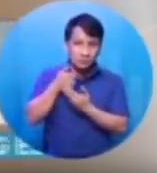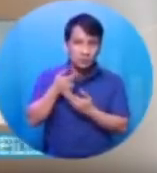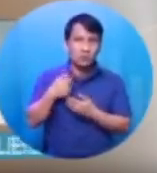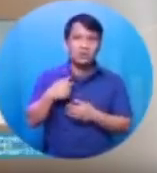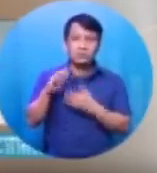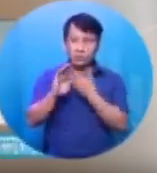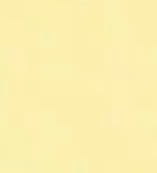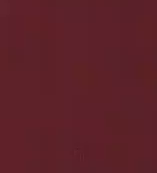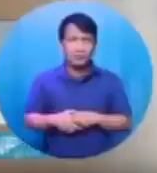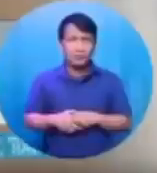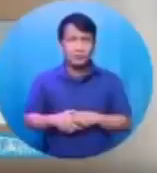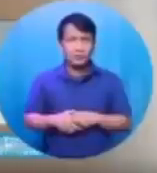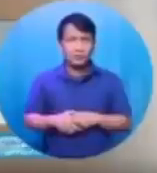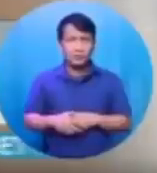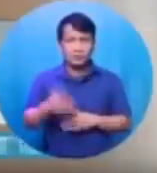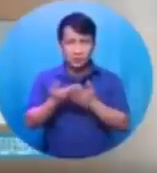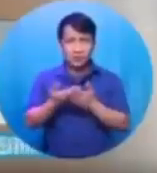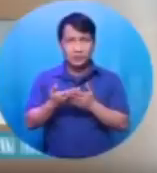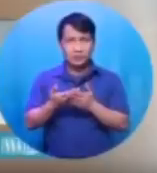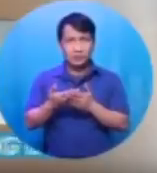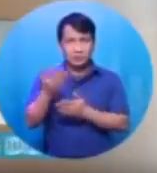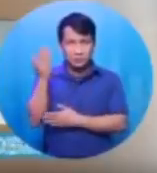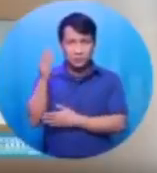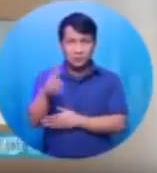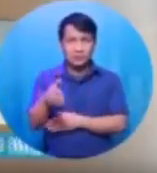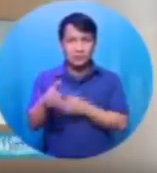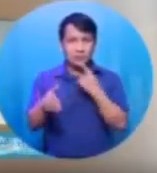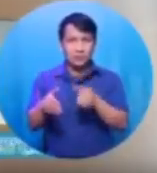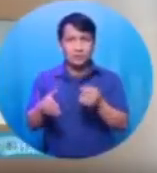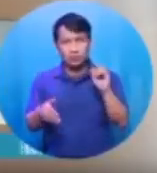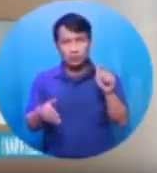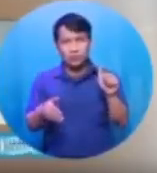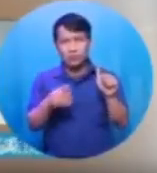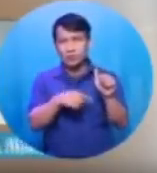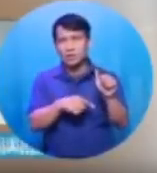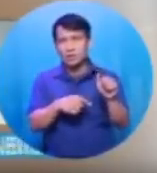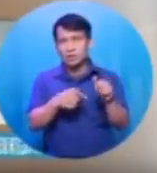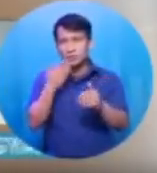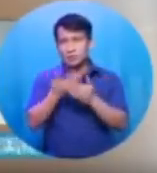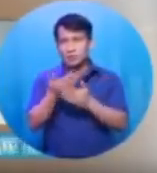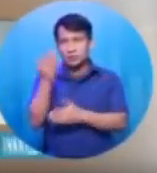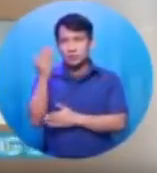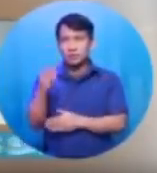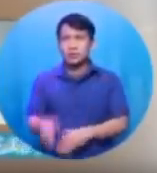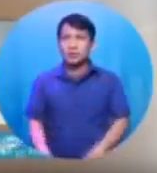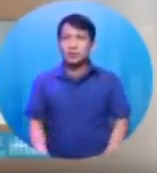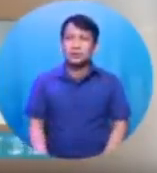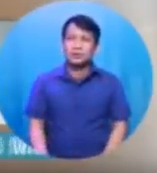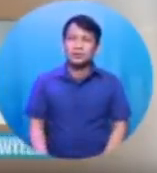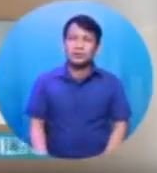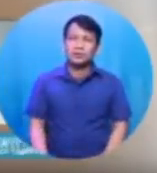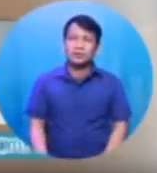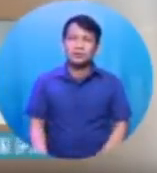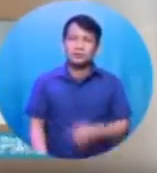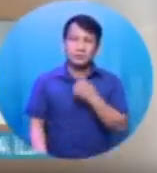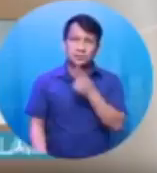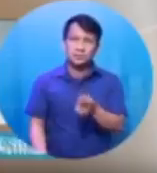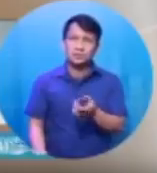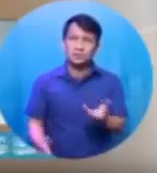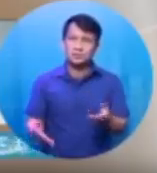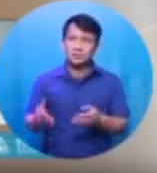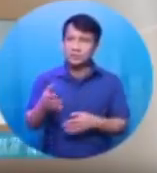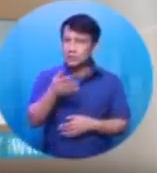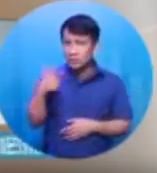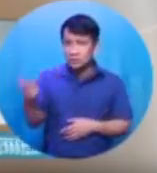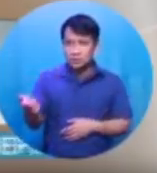na mapauwi ka, okay? Magandang tanghali po, Madam Nora. Magandang tanghali po, Sir Tol. Ma'am, yung pong